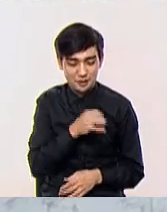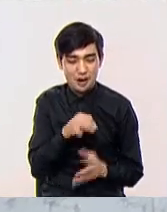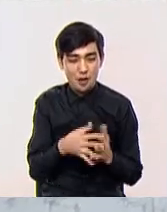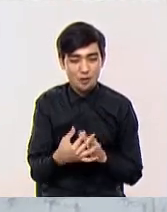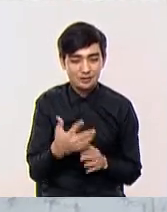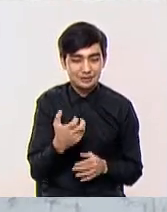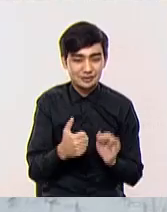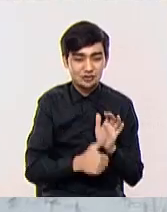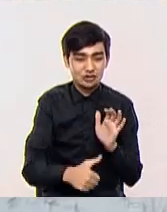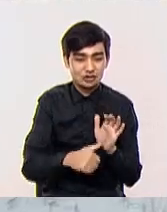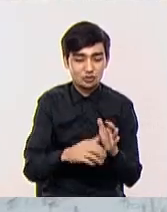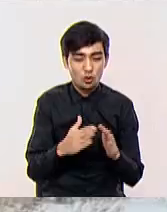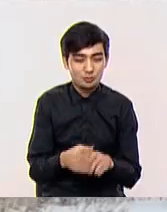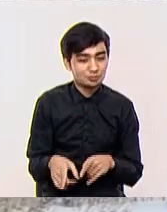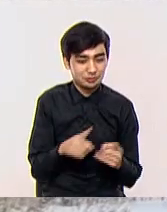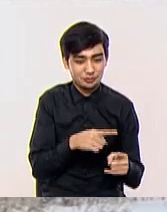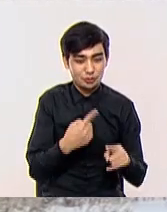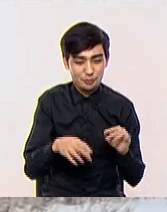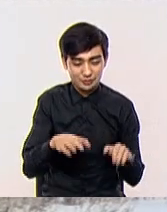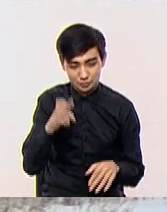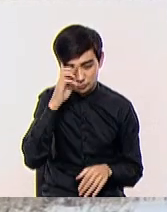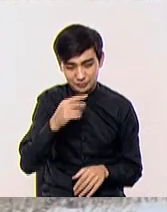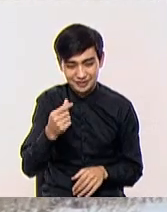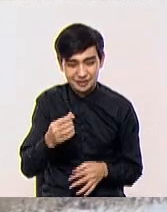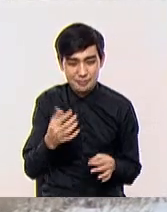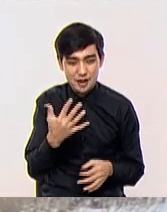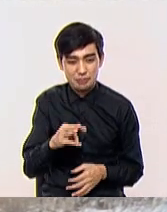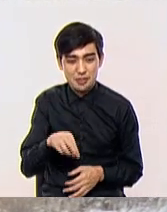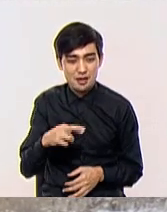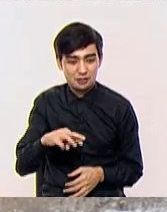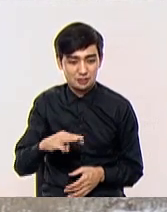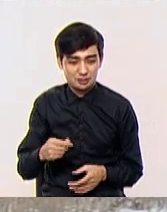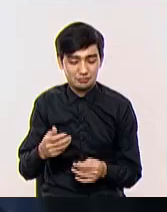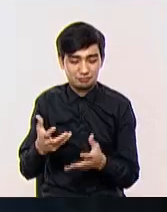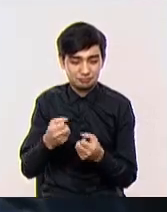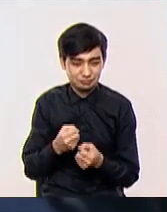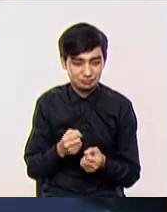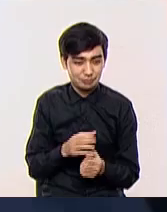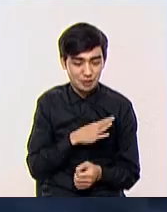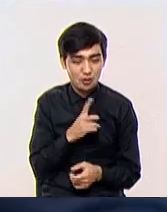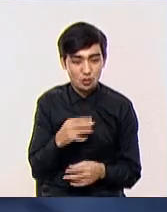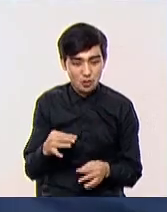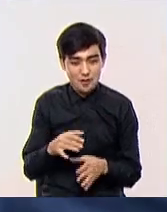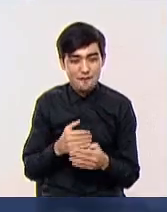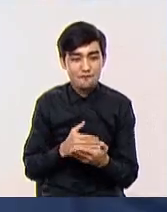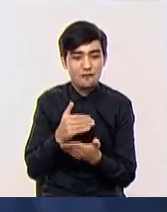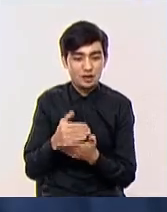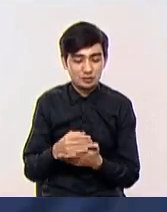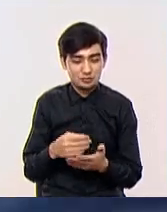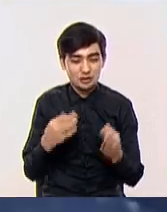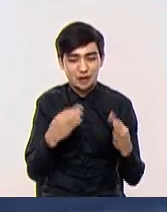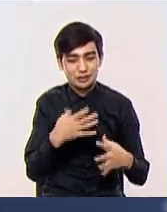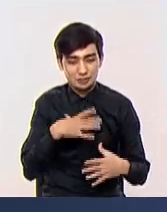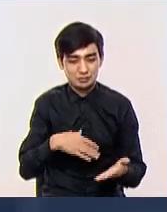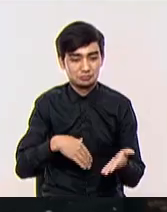Ауылдағы 366 үйді көшіру үшін республикалық бюджеттен 5 миллиард теңге көлемінде қаржы сұратқан. Алайда жоғарыдағылар мақұлдамай